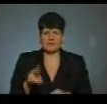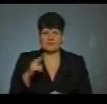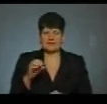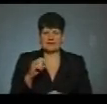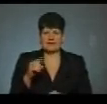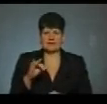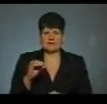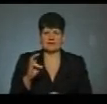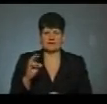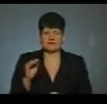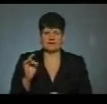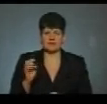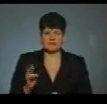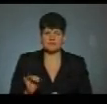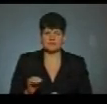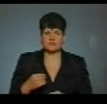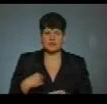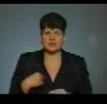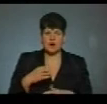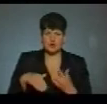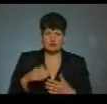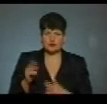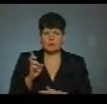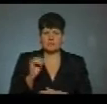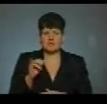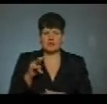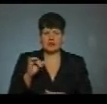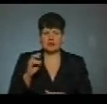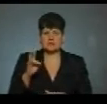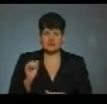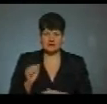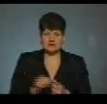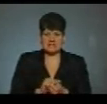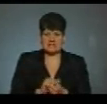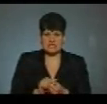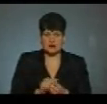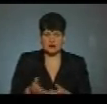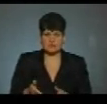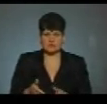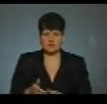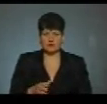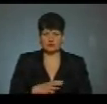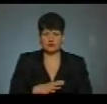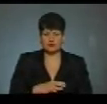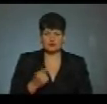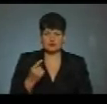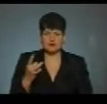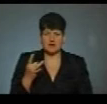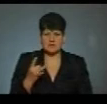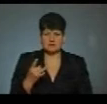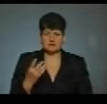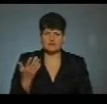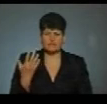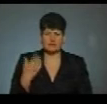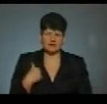так. Я розвожу білизну, замочую і це стираю. Ну, було раз колись епідемія така теж, я